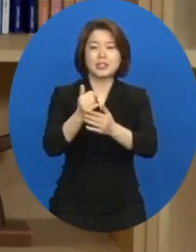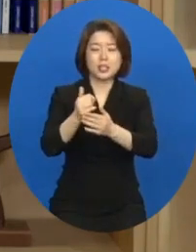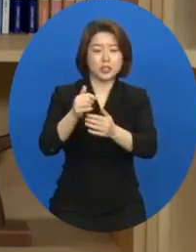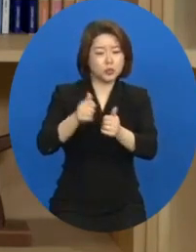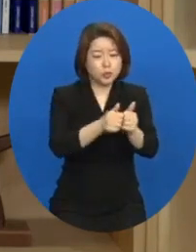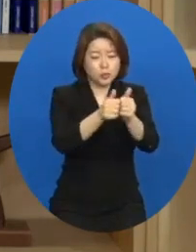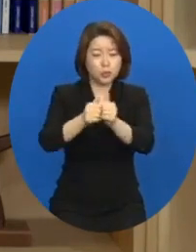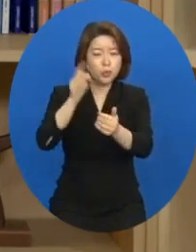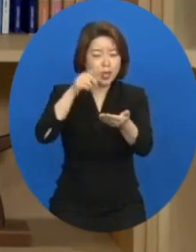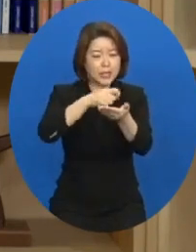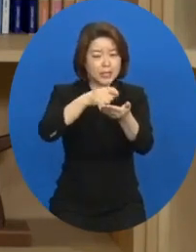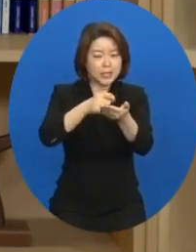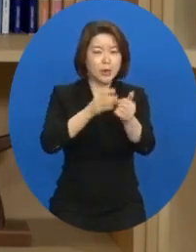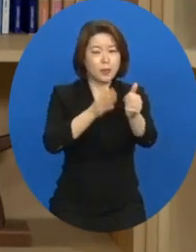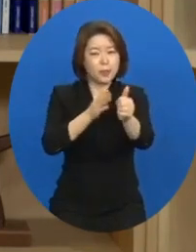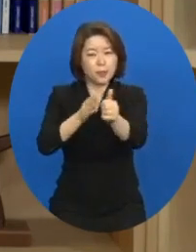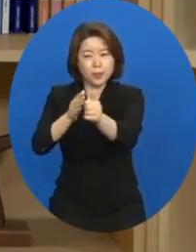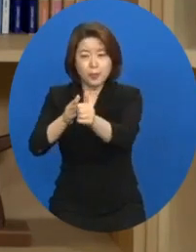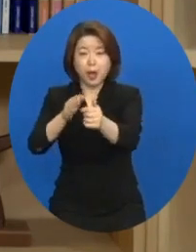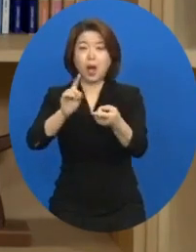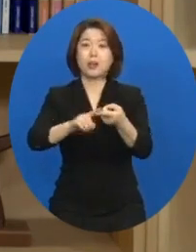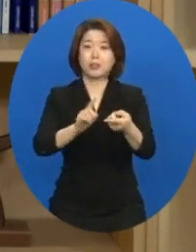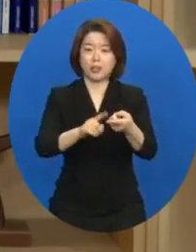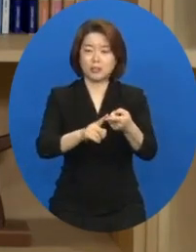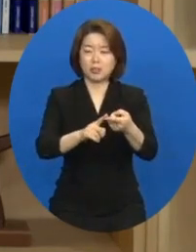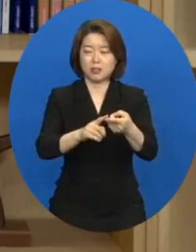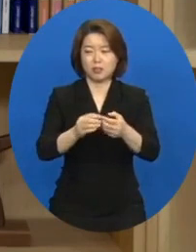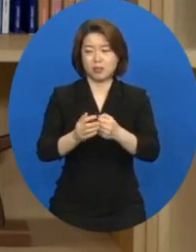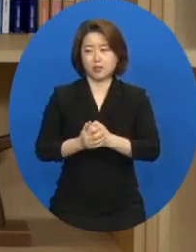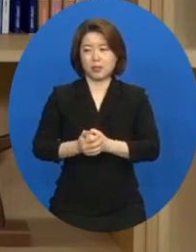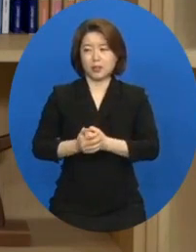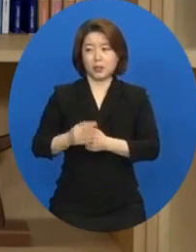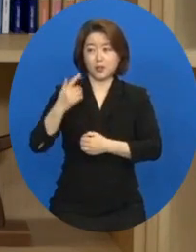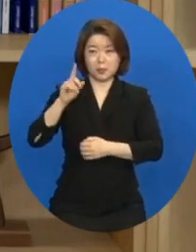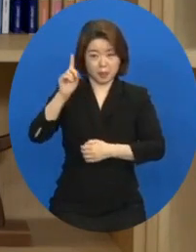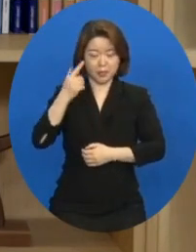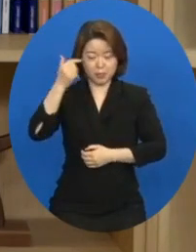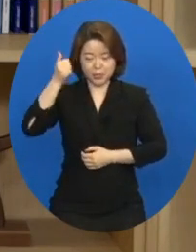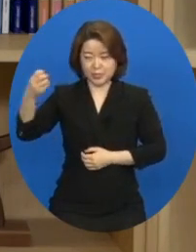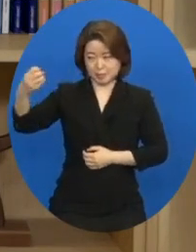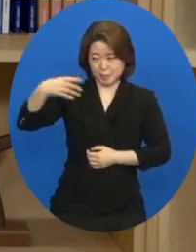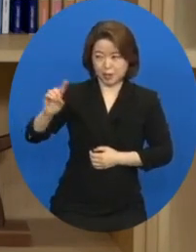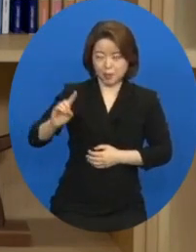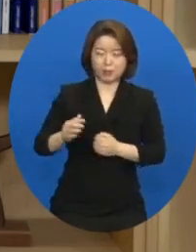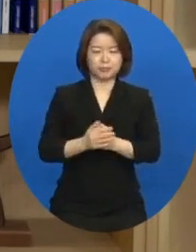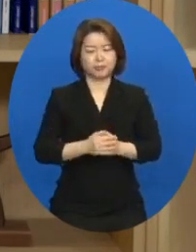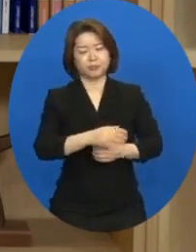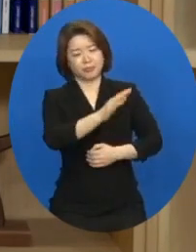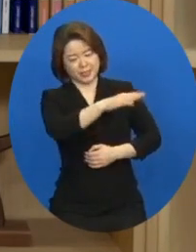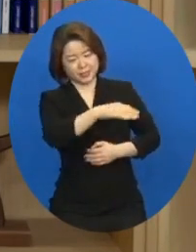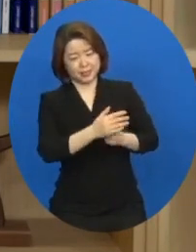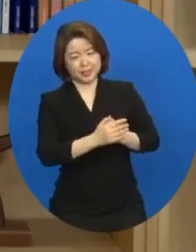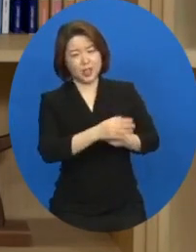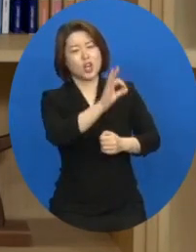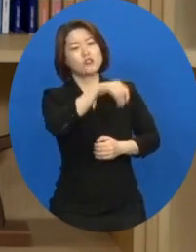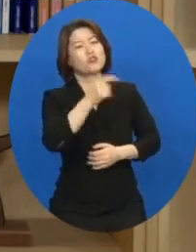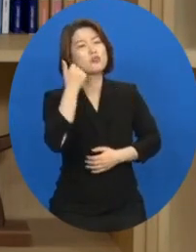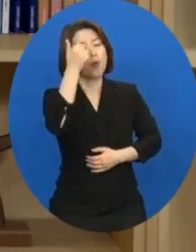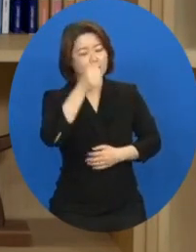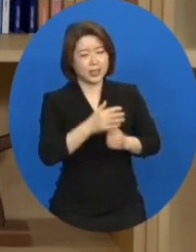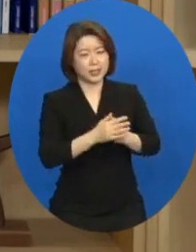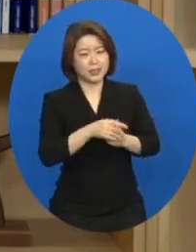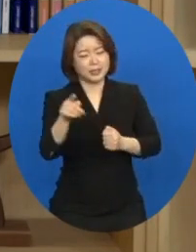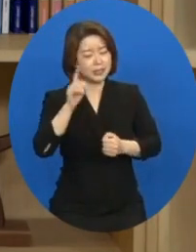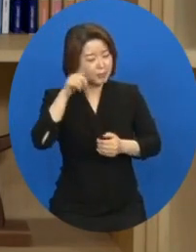쓰라고 권하는 것에 대해서 아 그렇게 말씀 하시더라 유기성목사님 이나 그런 일기를